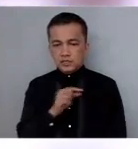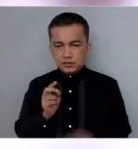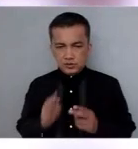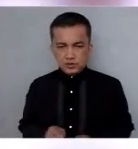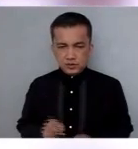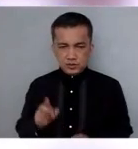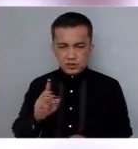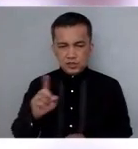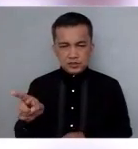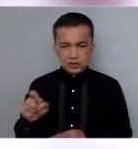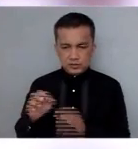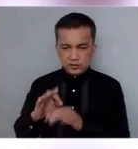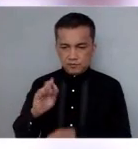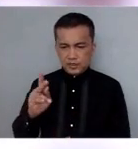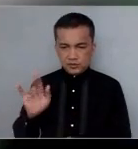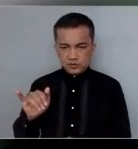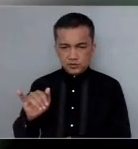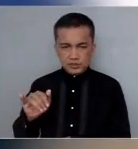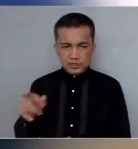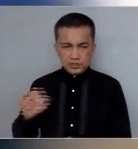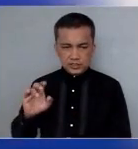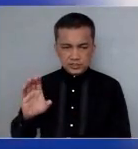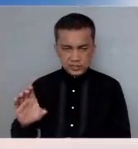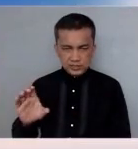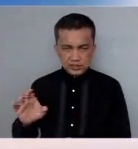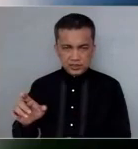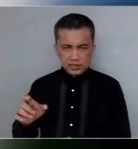kapatid JC sa pinagkakatiwalaan.